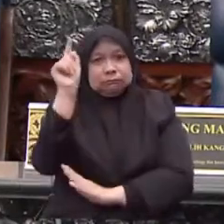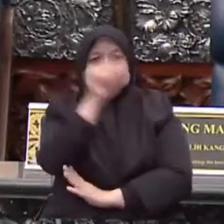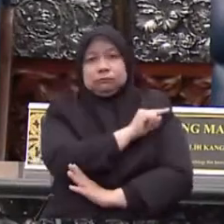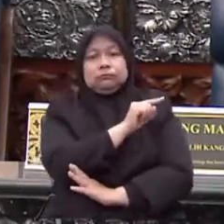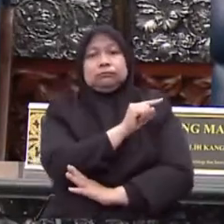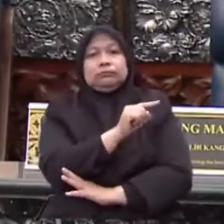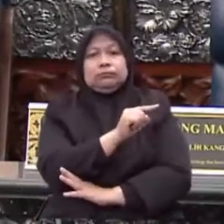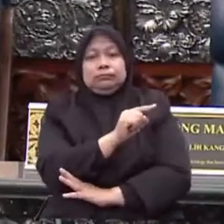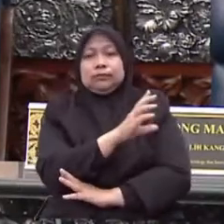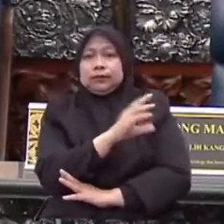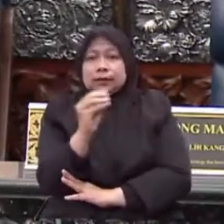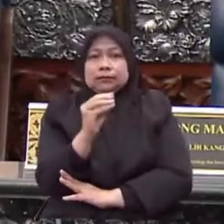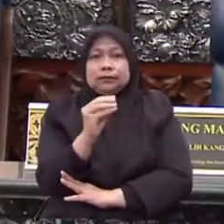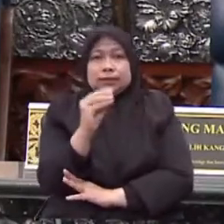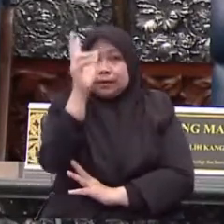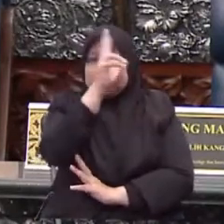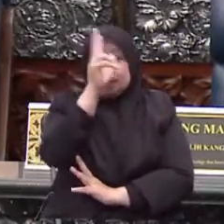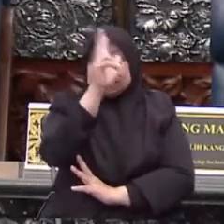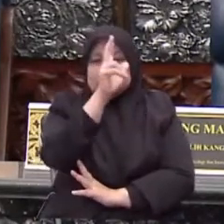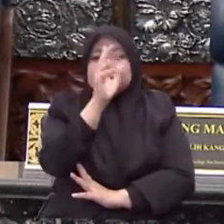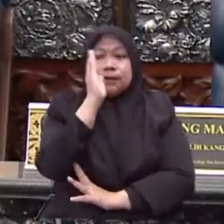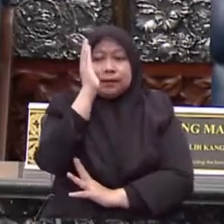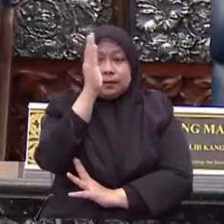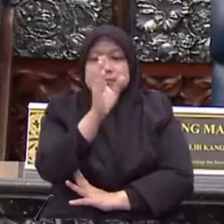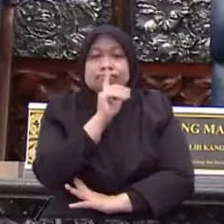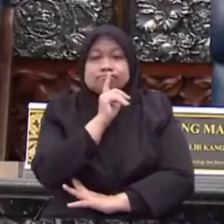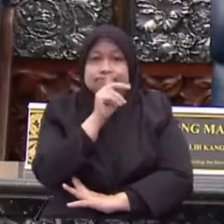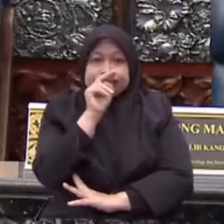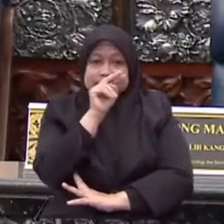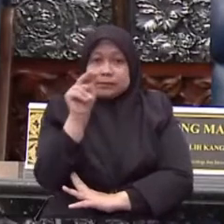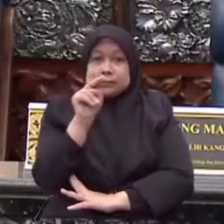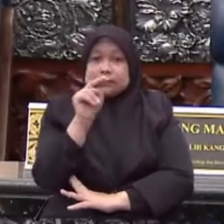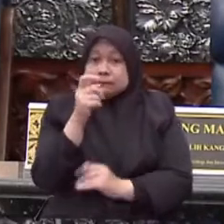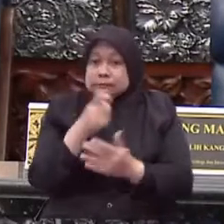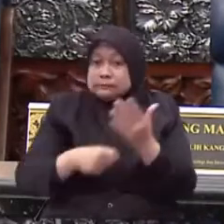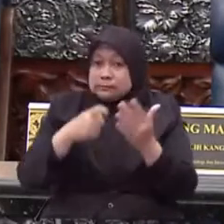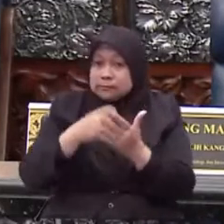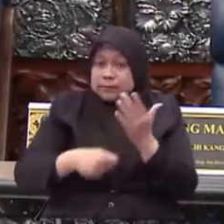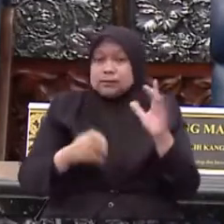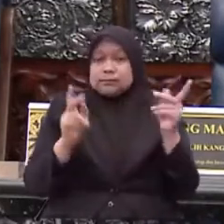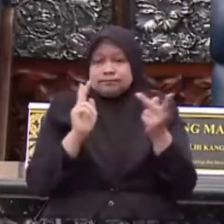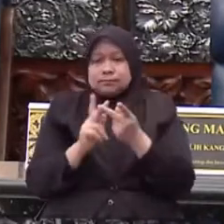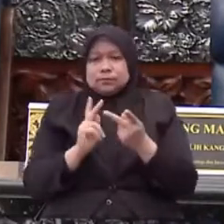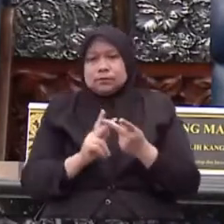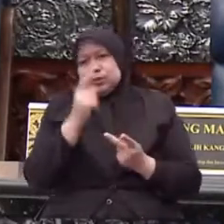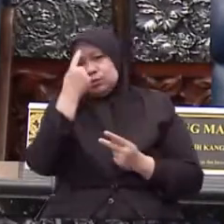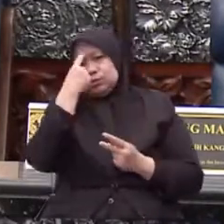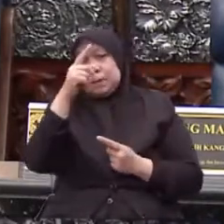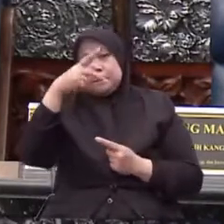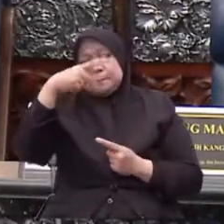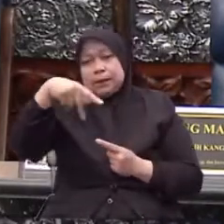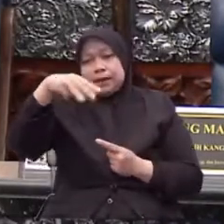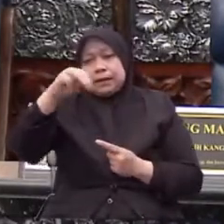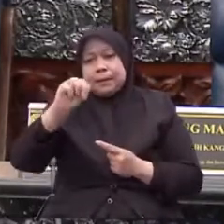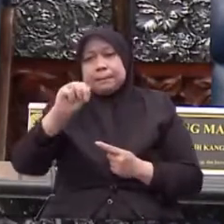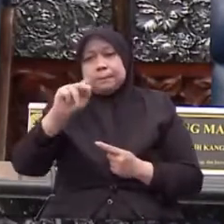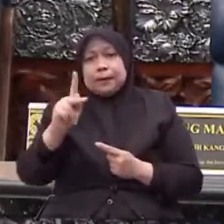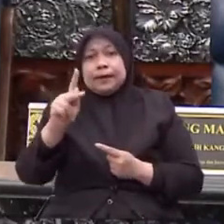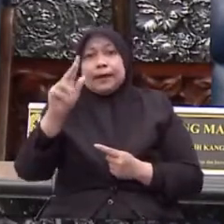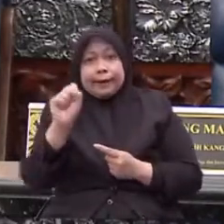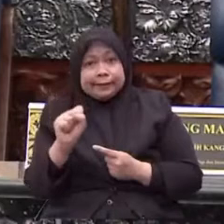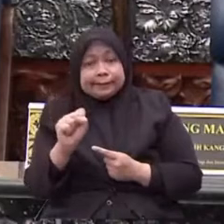Selain itu kerajaan juga akan memastikan sejak yang bersesuaian dikenakan kepada pmgs